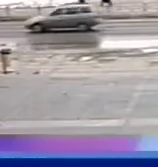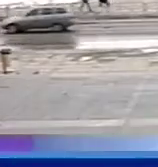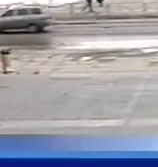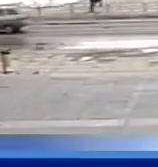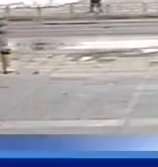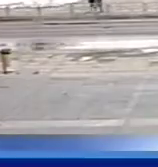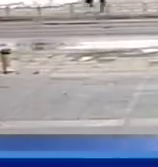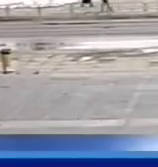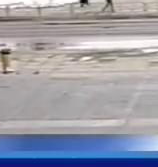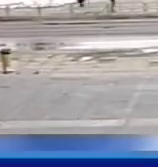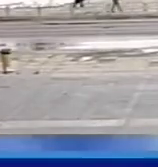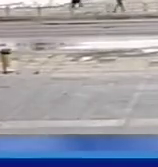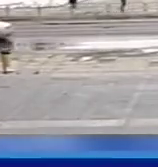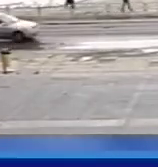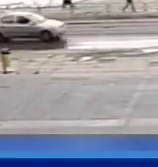МУЗЫКАЛЬНАЯ ЗАСТАВКА